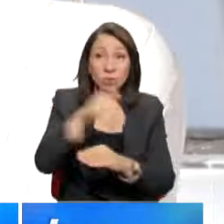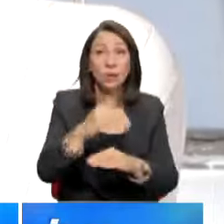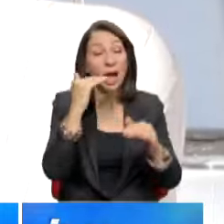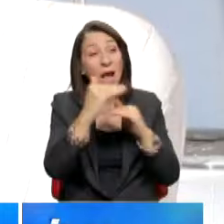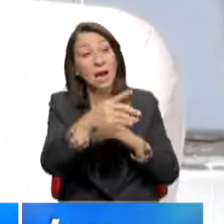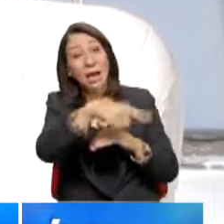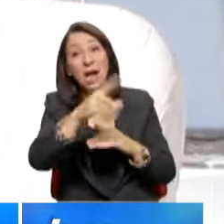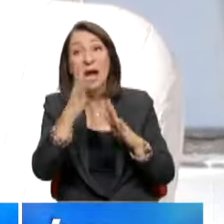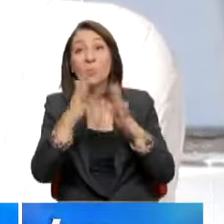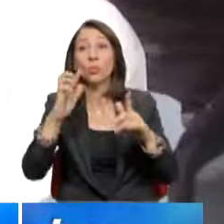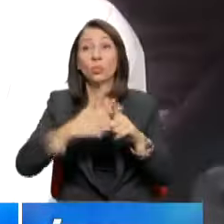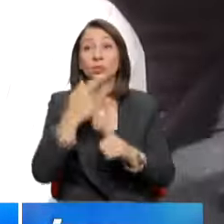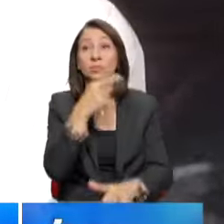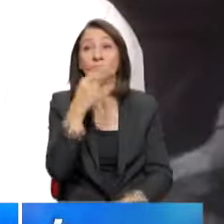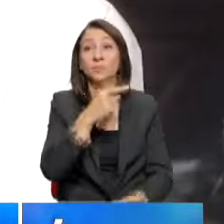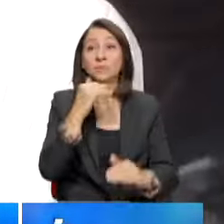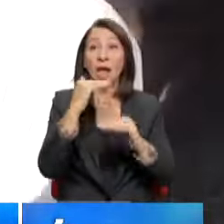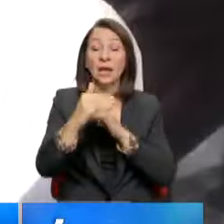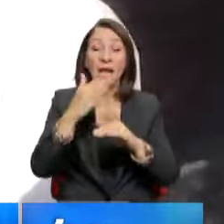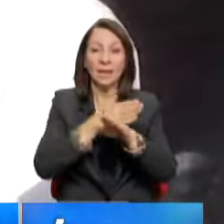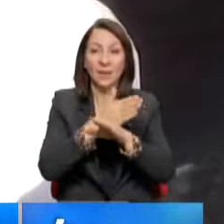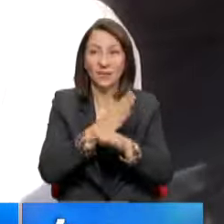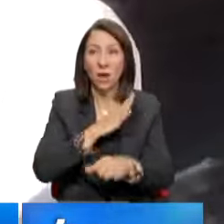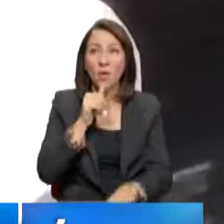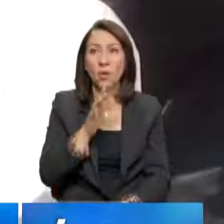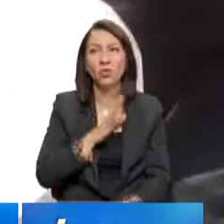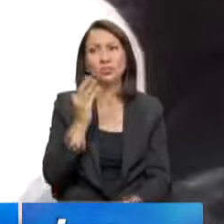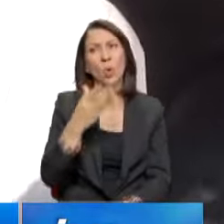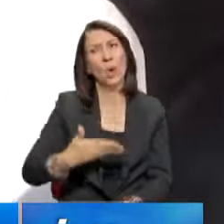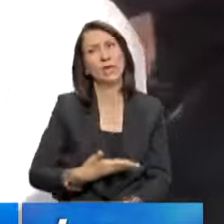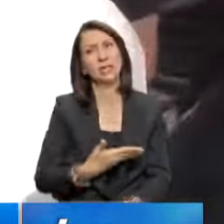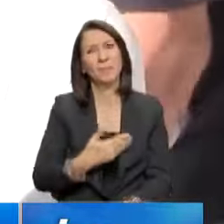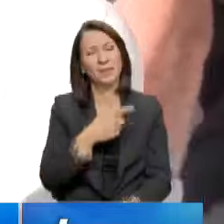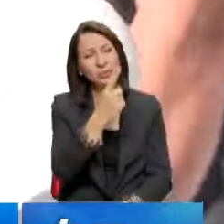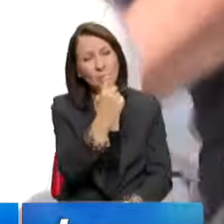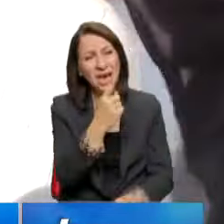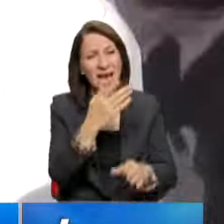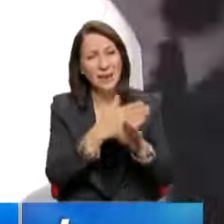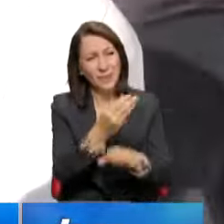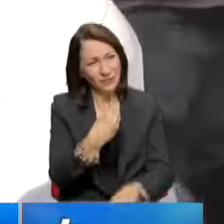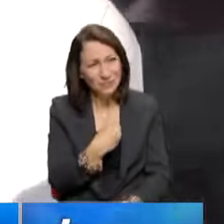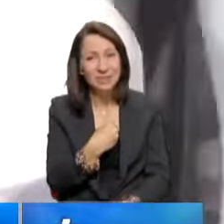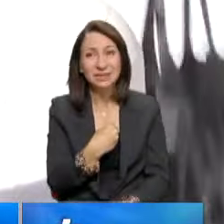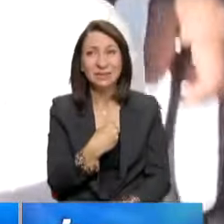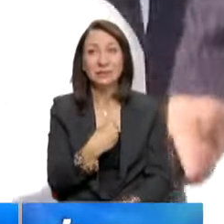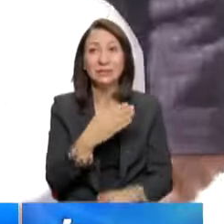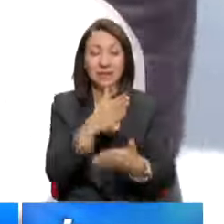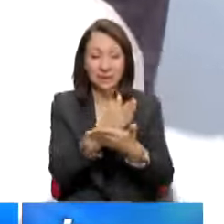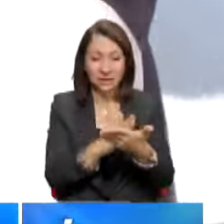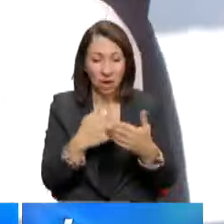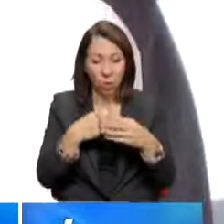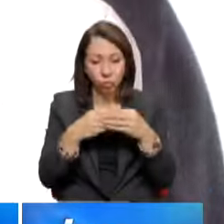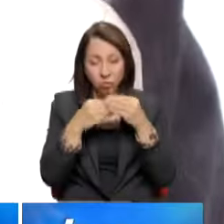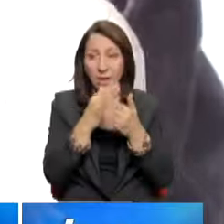halkın en büyük projesi bu. Halk ekmek bayi var. Oğlum dedim çok açım. Bana şuradan askıda bir tane ekmek verir misin? Yarısını ben